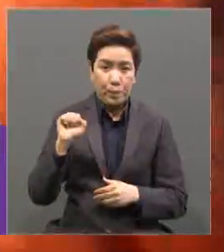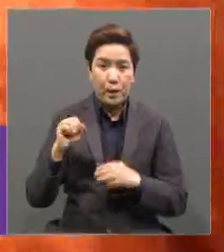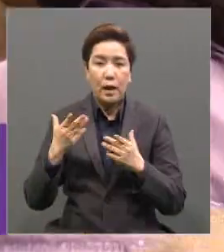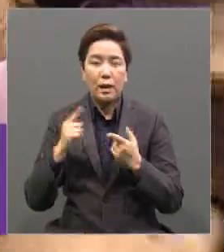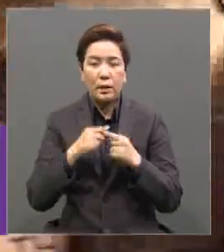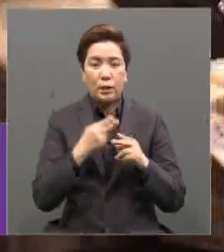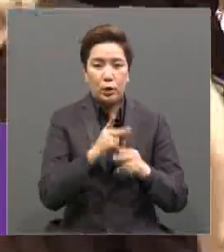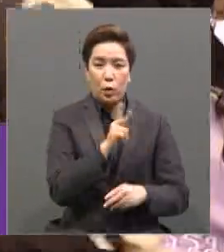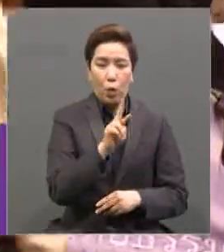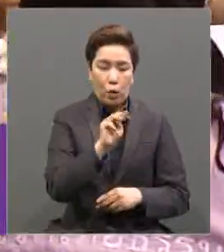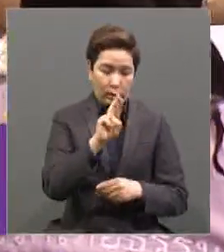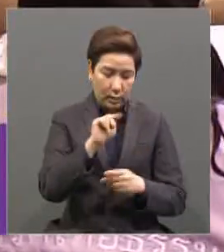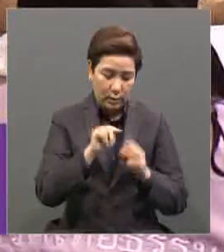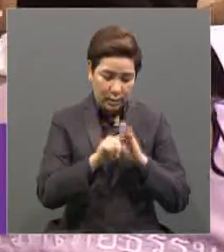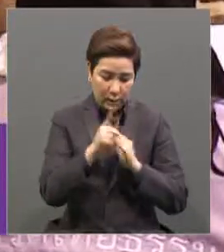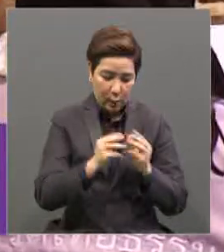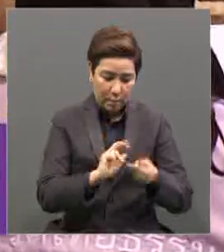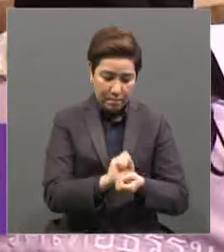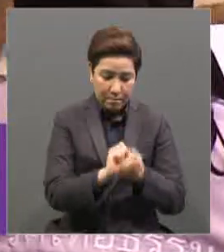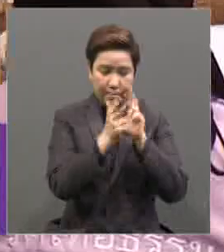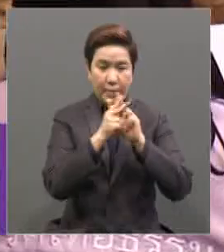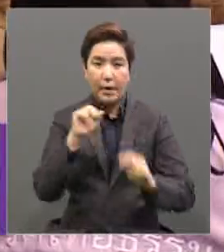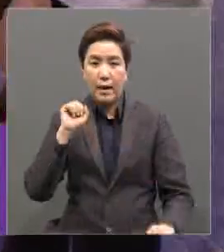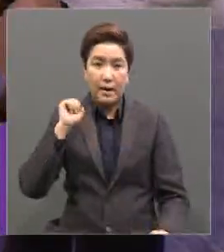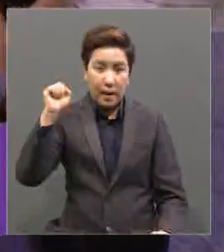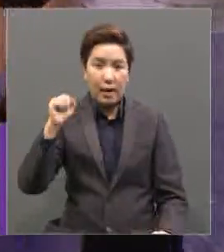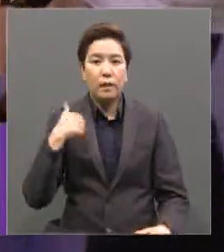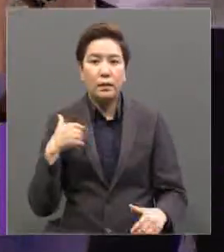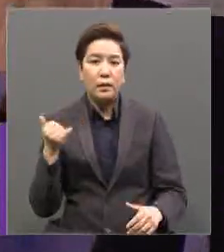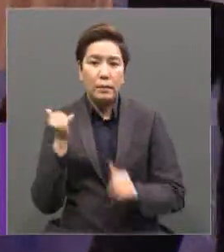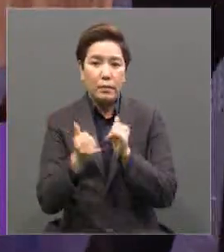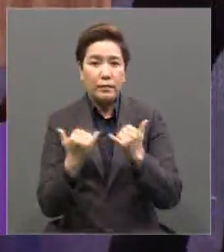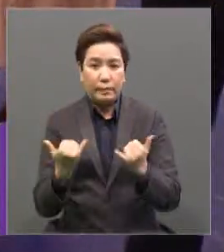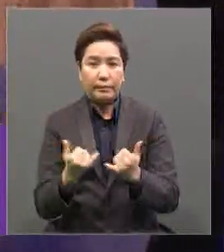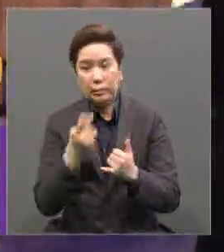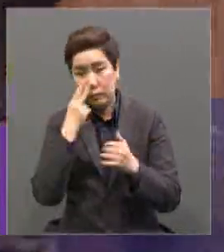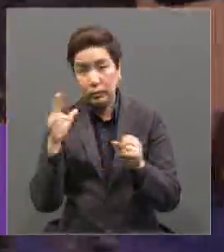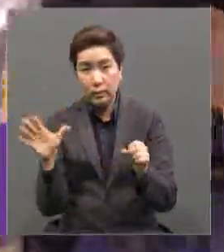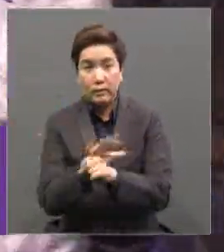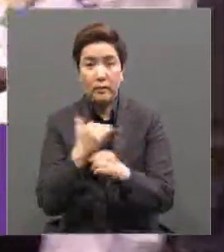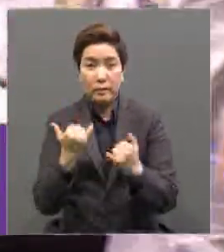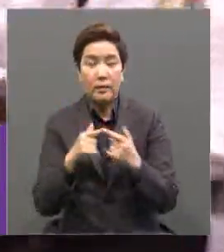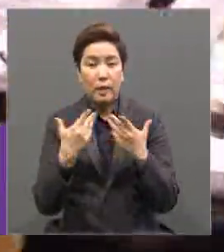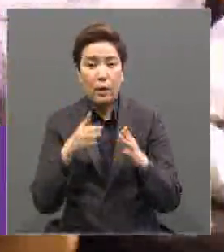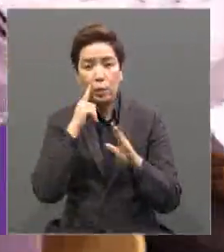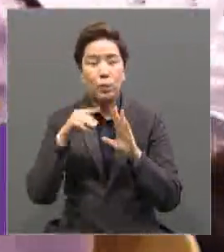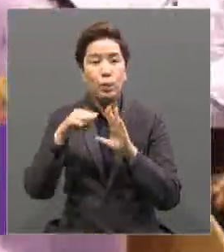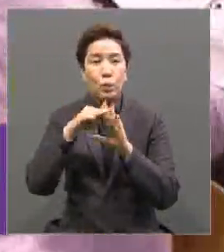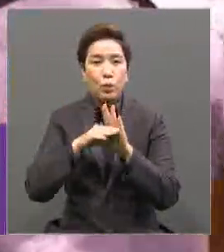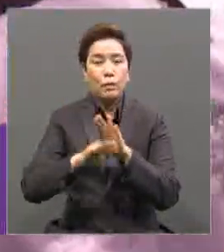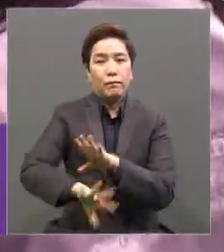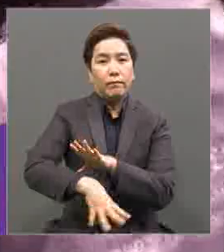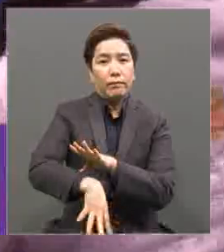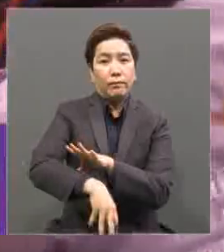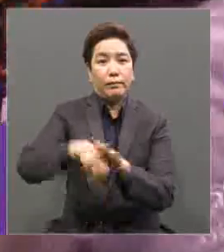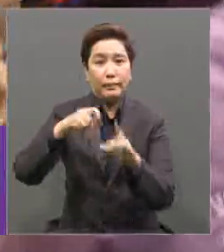กรจติกวานิชครับหัวหน้าพรรคชาติพัฒนากล้าเห็นนะฮะคึกคักเลยทีเดียวโดยขั้นตอนของการจับสลากหมายเล